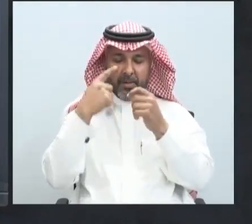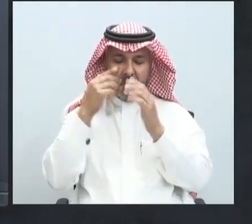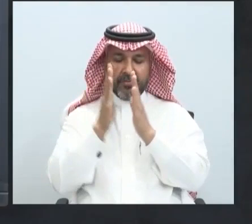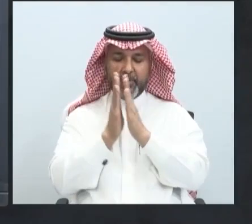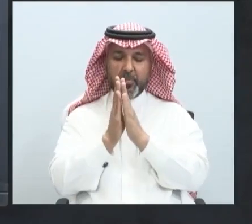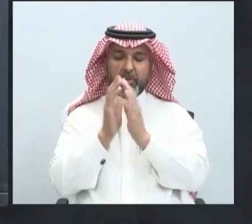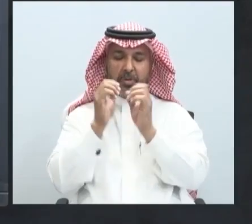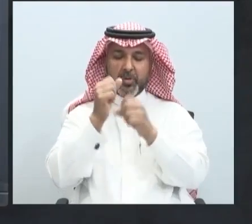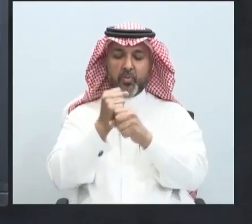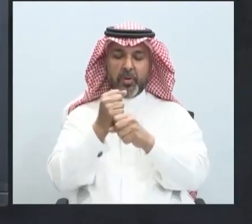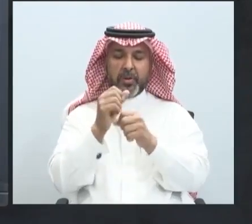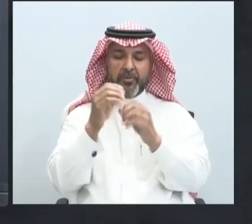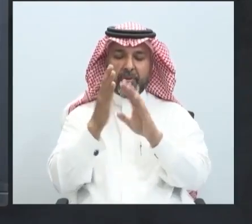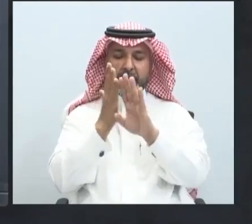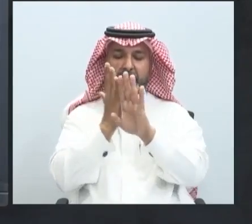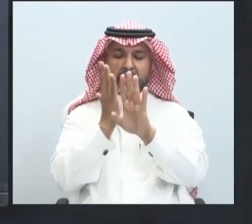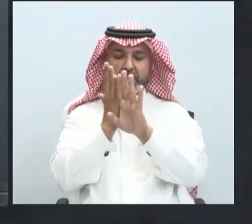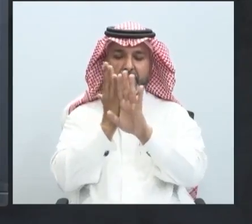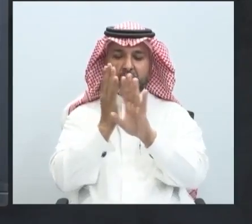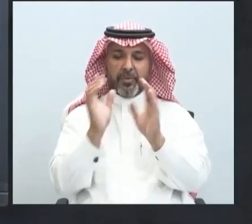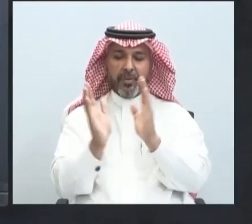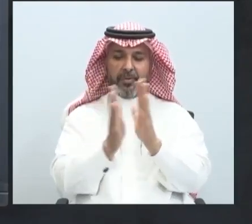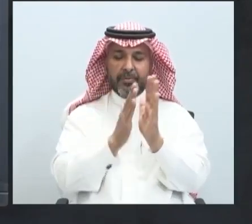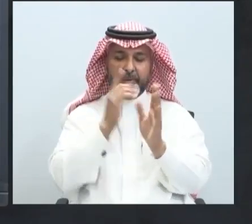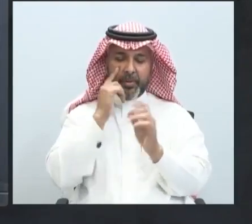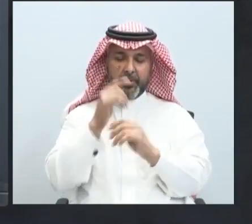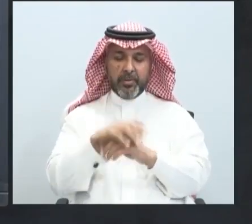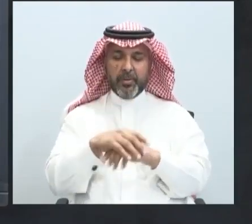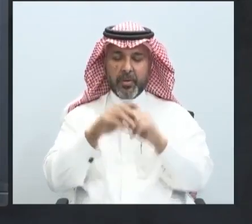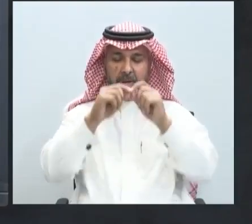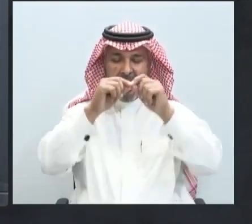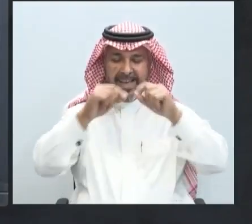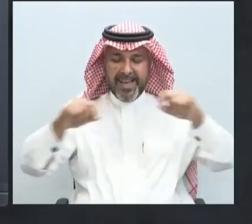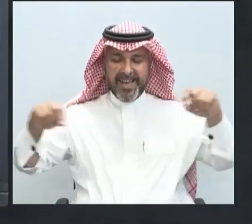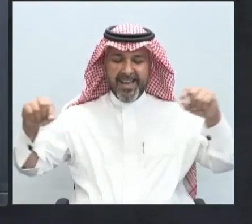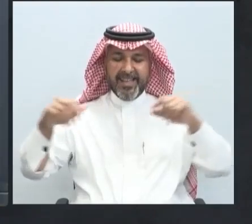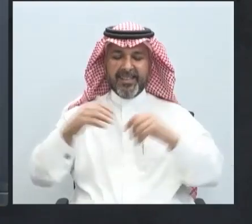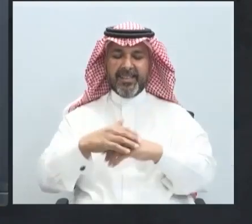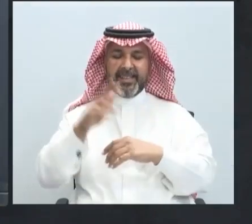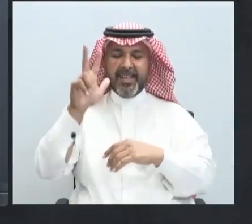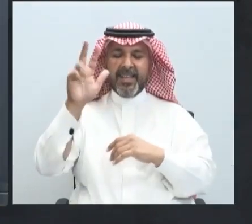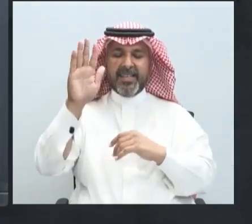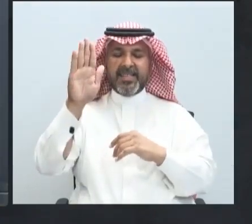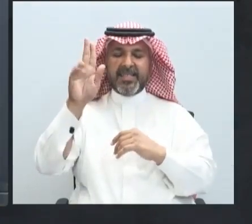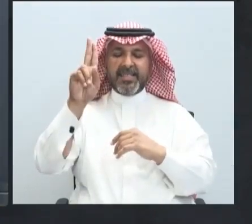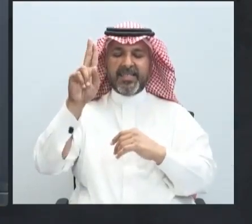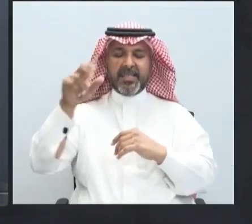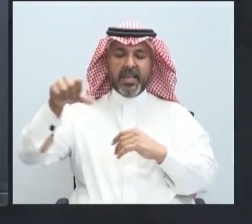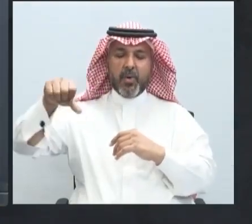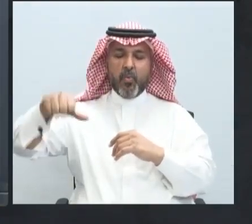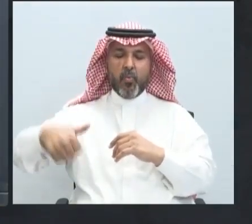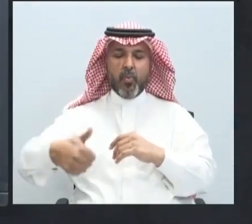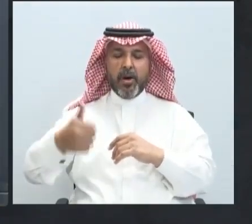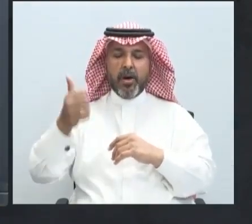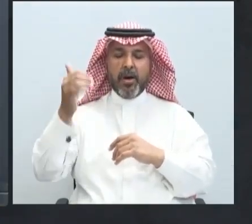هذه الكروموسومات مثل ما ذكرنا الكروموسومات المتماثله خلال خط الاستواء ومرحله الطور الاستوائي في الطور الانفصالي الاول